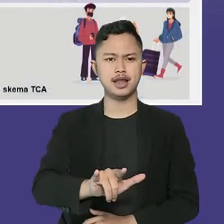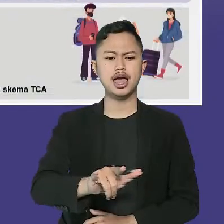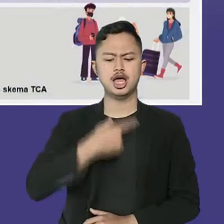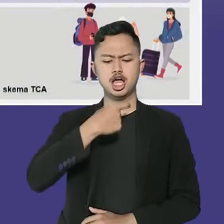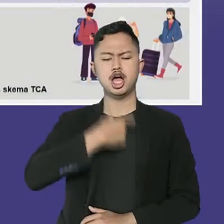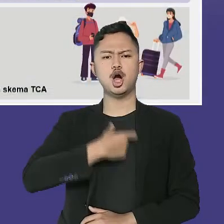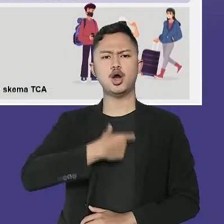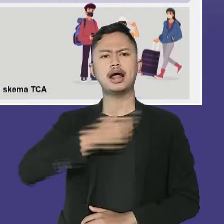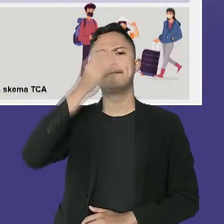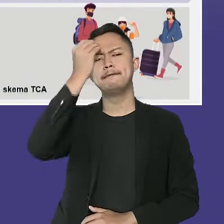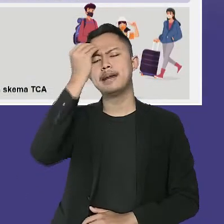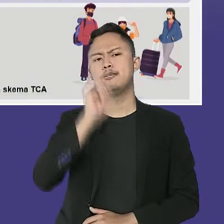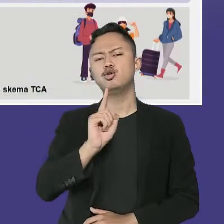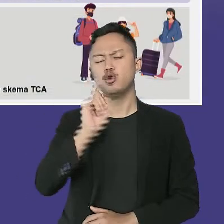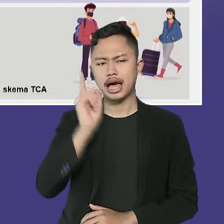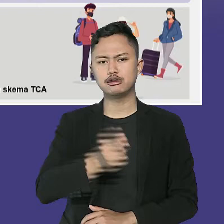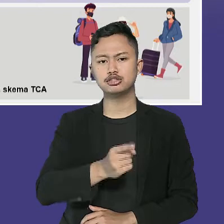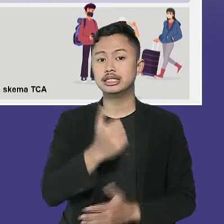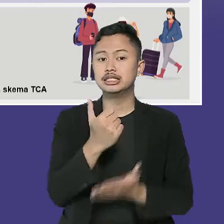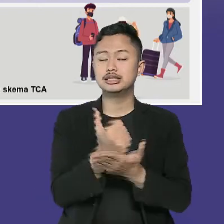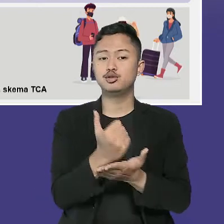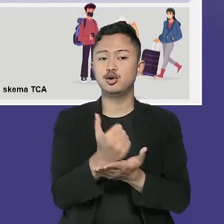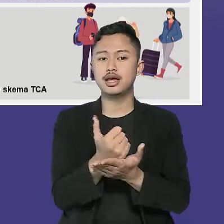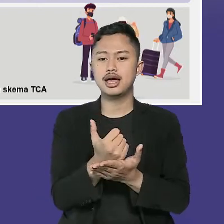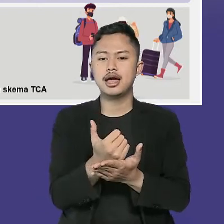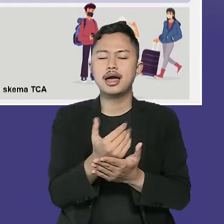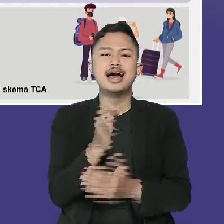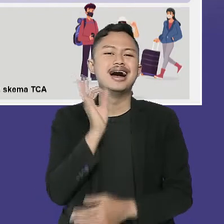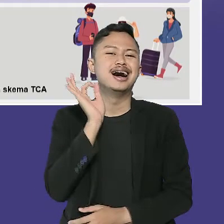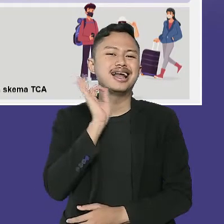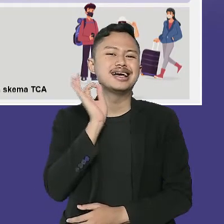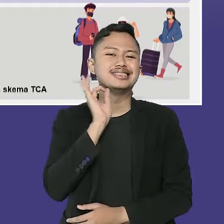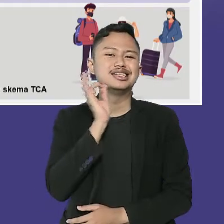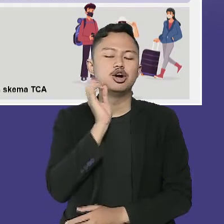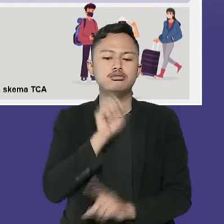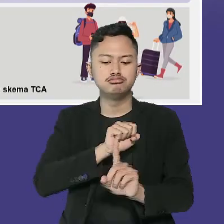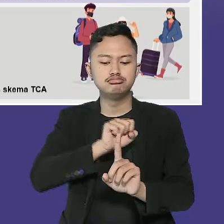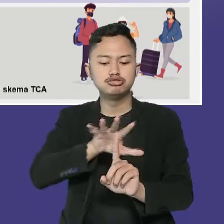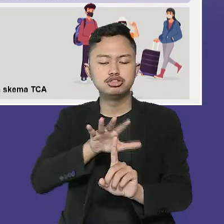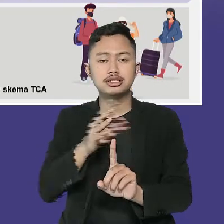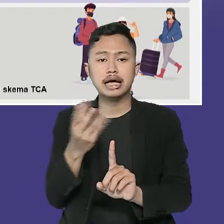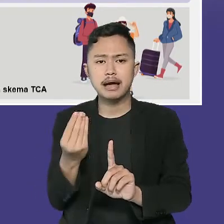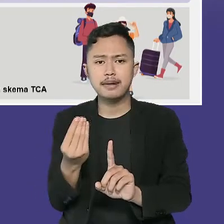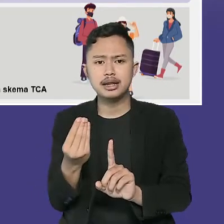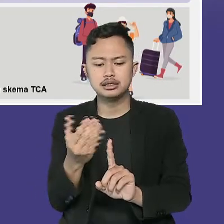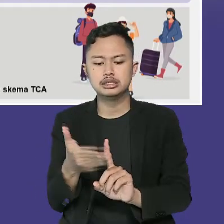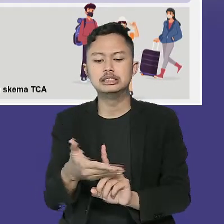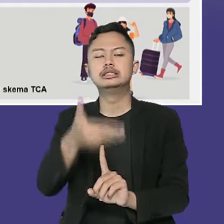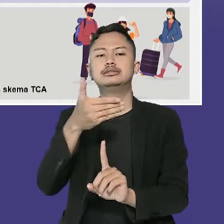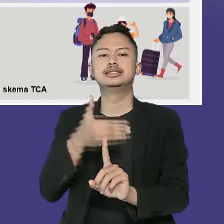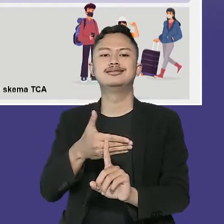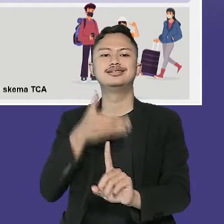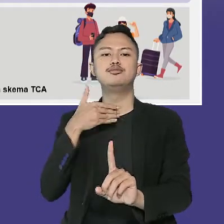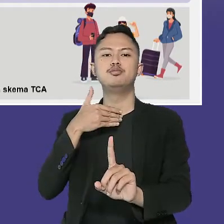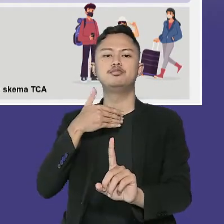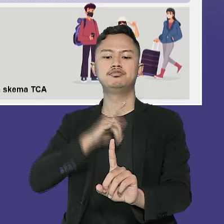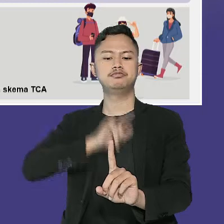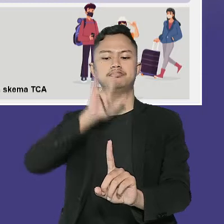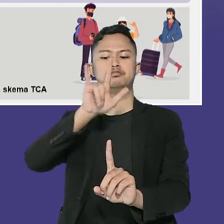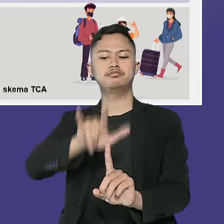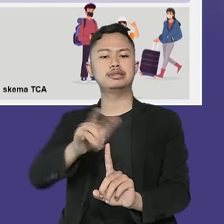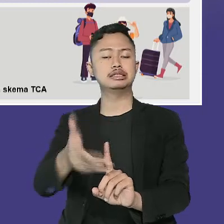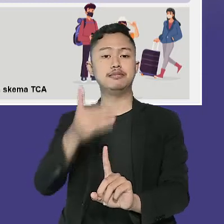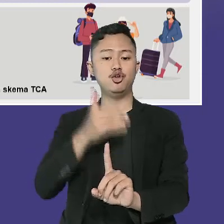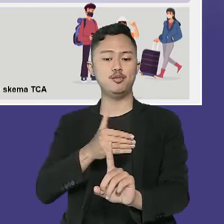perjalanan memahami bahwa peluang penularan dapat bersumber saat sebelum, dalam perjalanan, dan